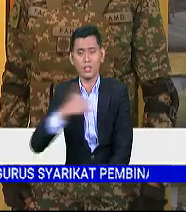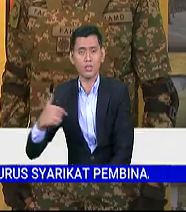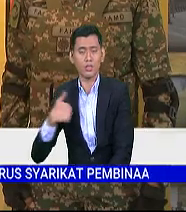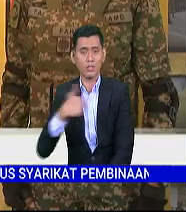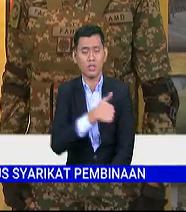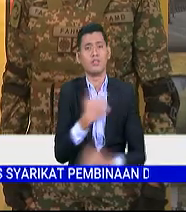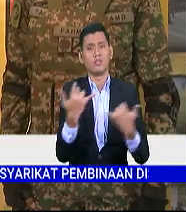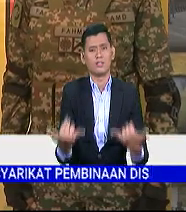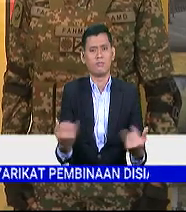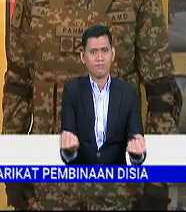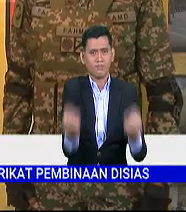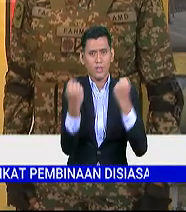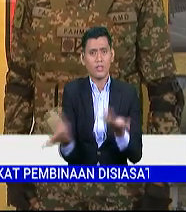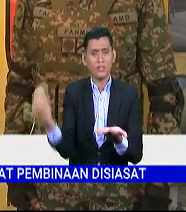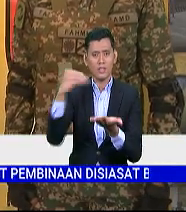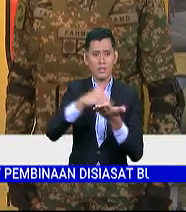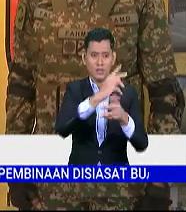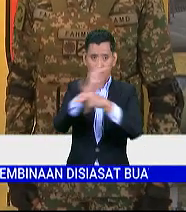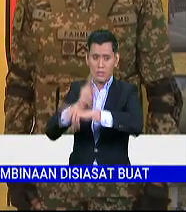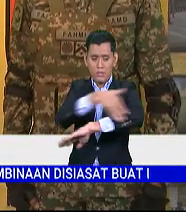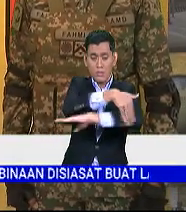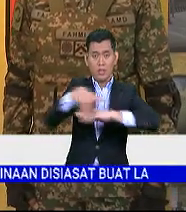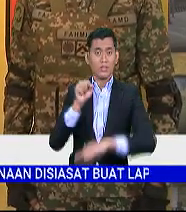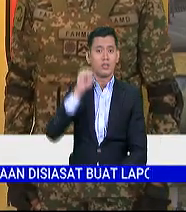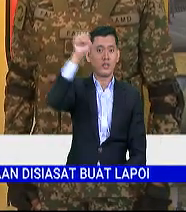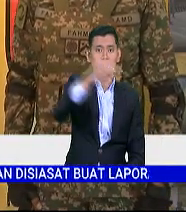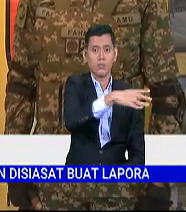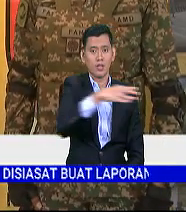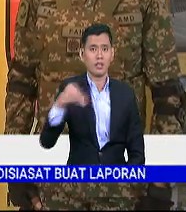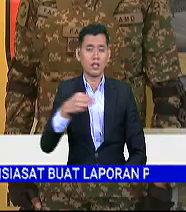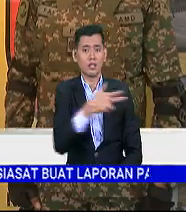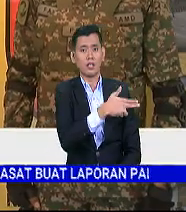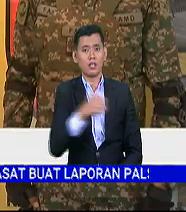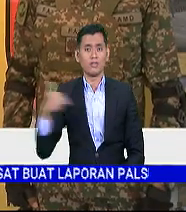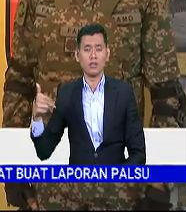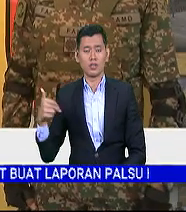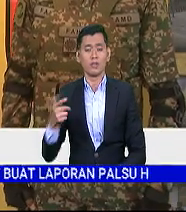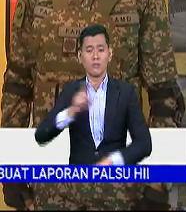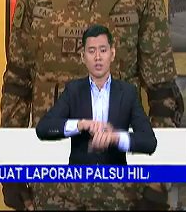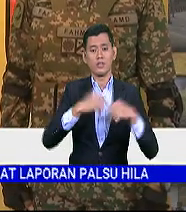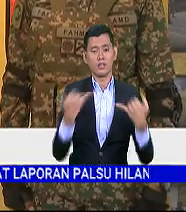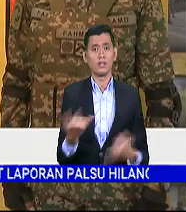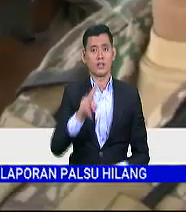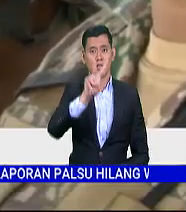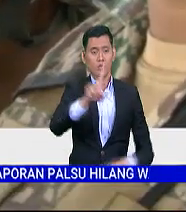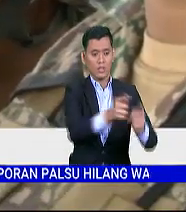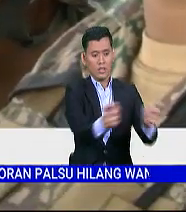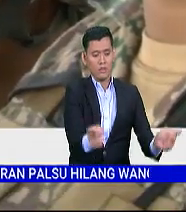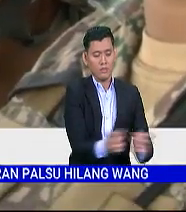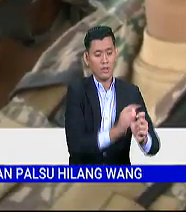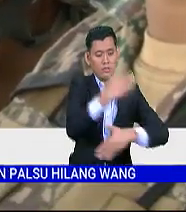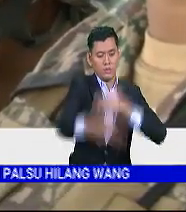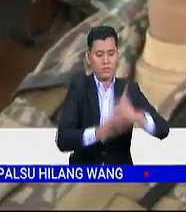usaha memperkukuhkan sempadan antara Sabah dan Indonesia. Ketika ini, 2 pos sedang dalam